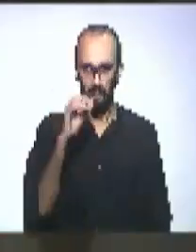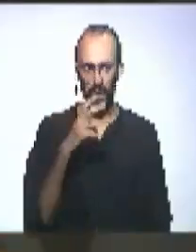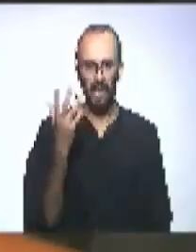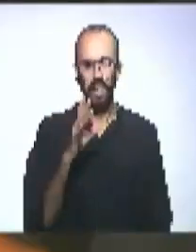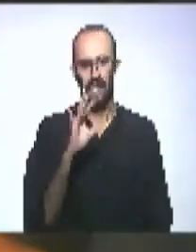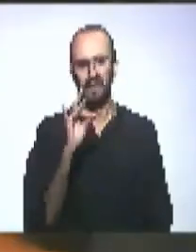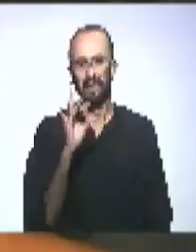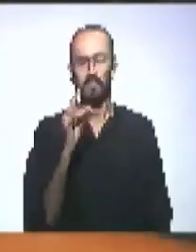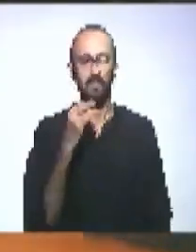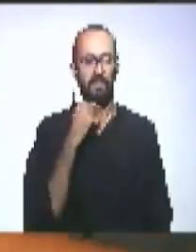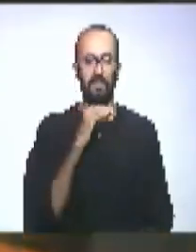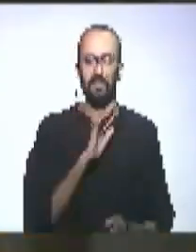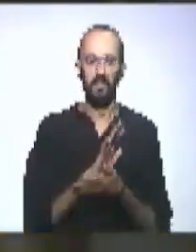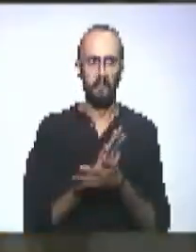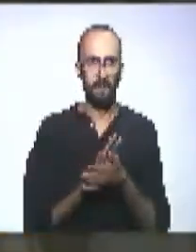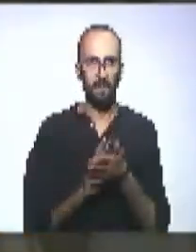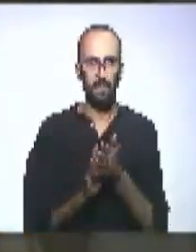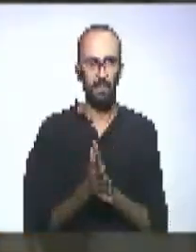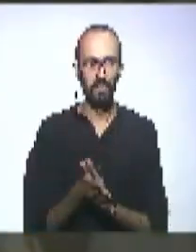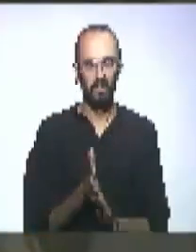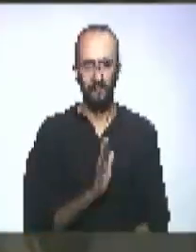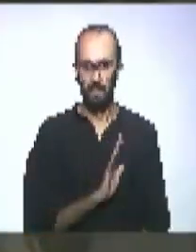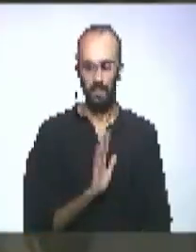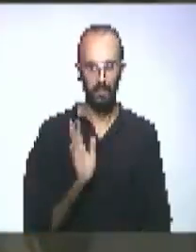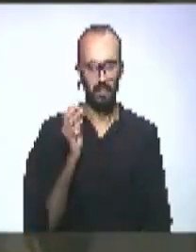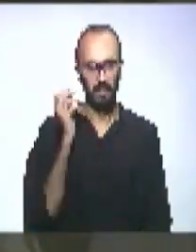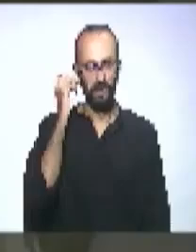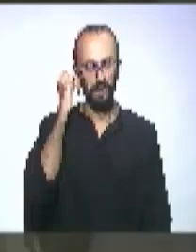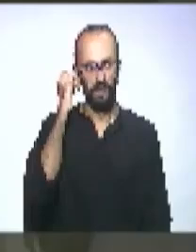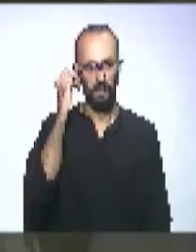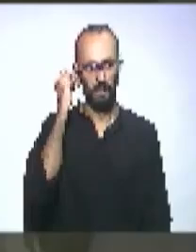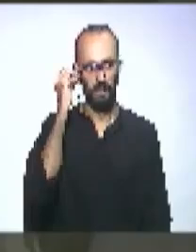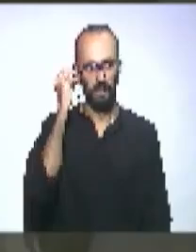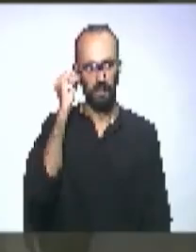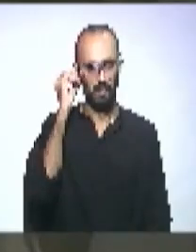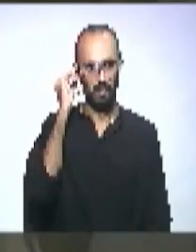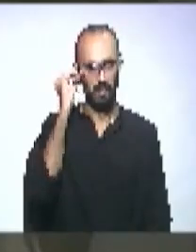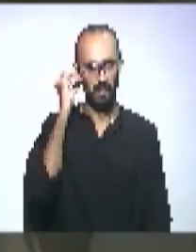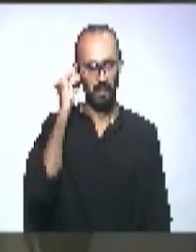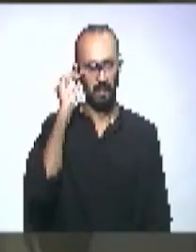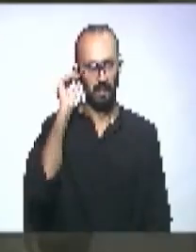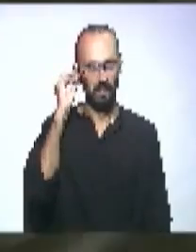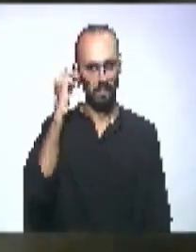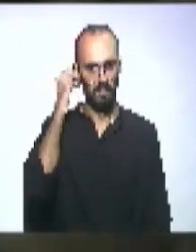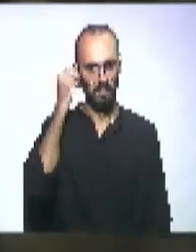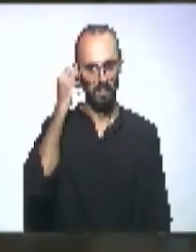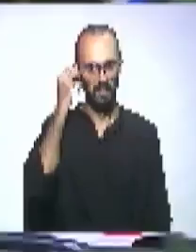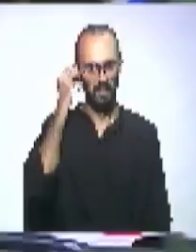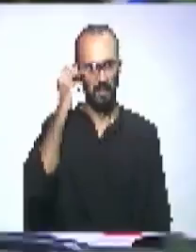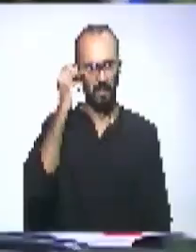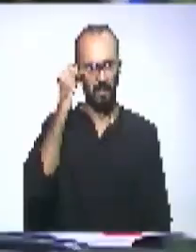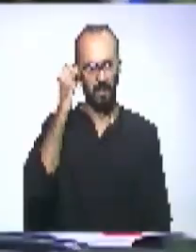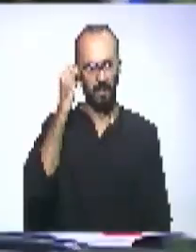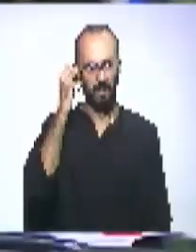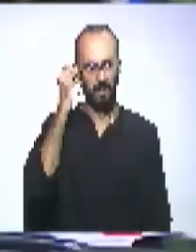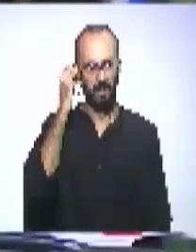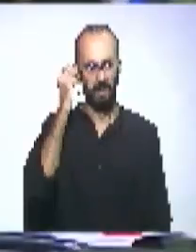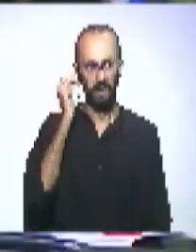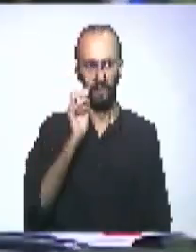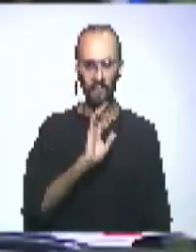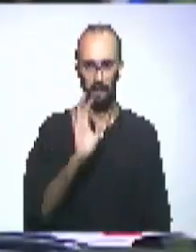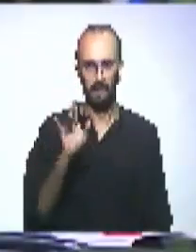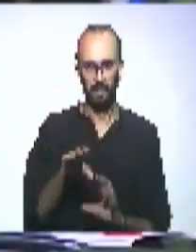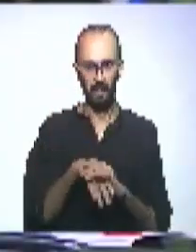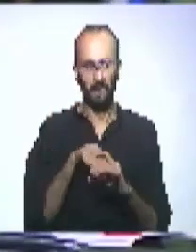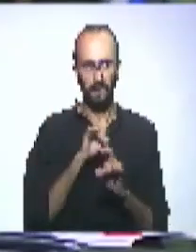ولا اي حاجه، ولا نشا، ولا اي حاجه، ولا كلام من ده خالص نهائي خالص، لحمه فراخ فقط لا غير. ادي قطعه الهمبرجر